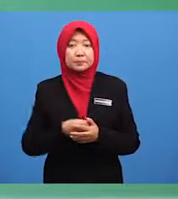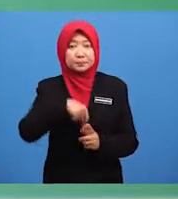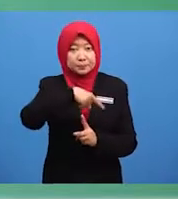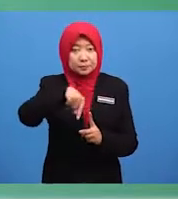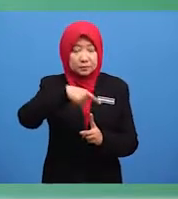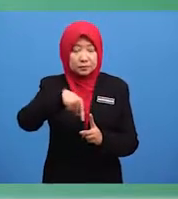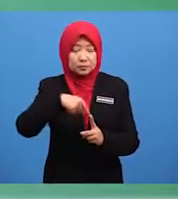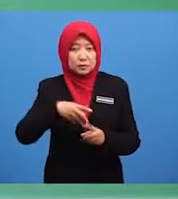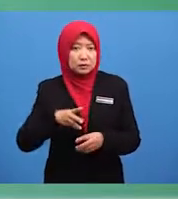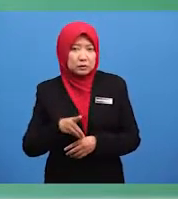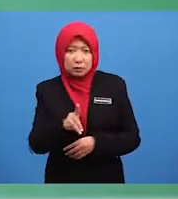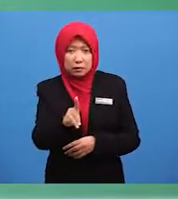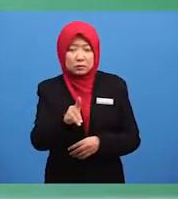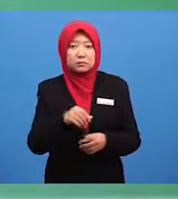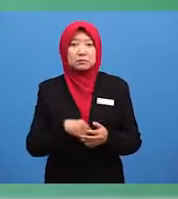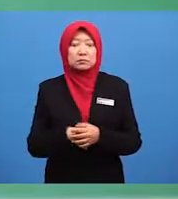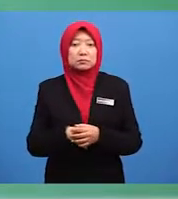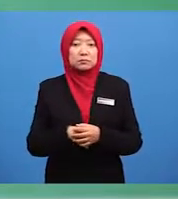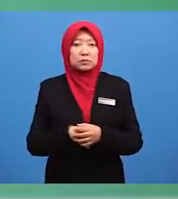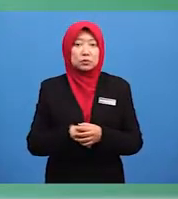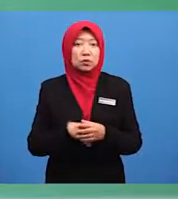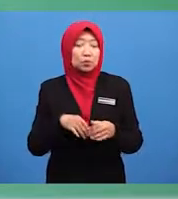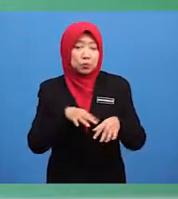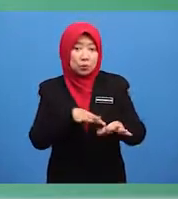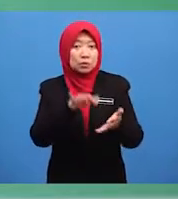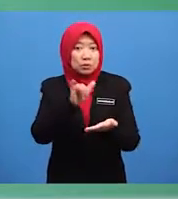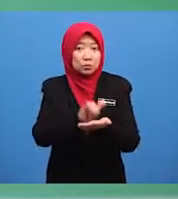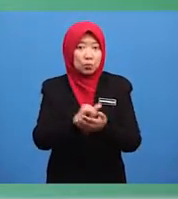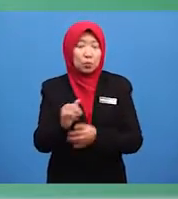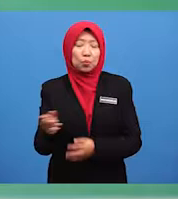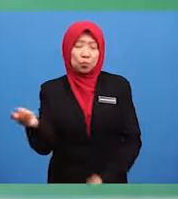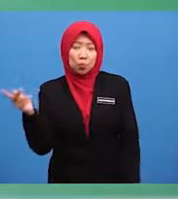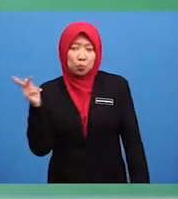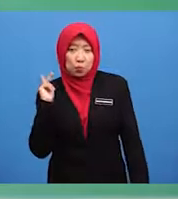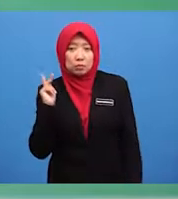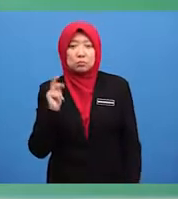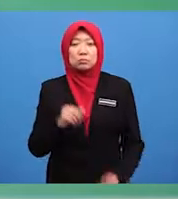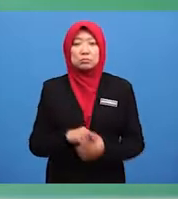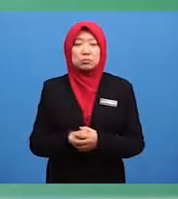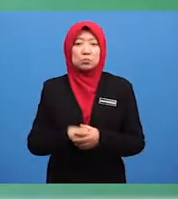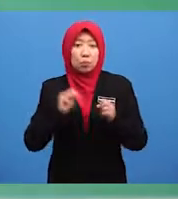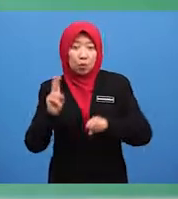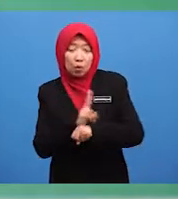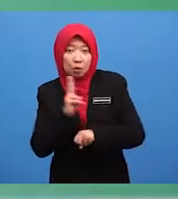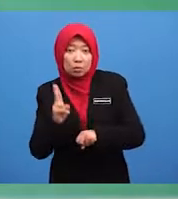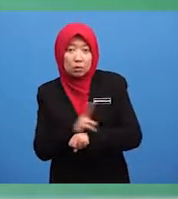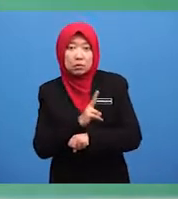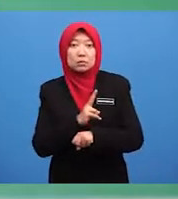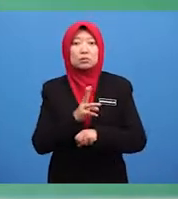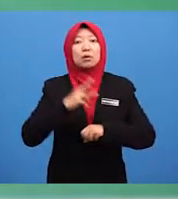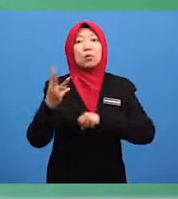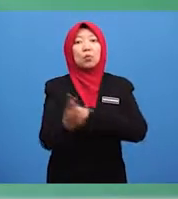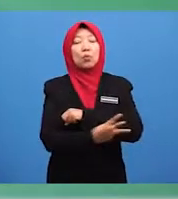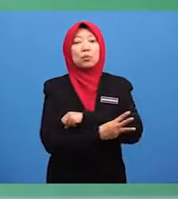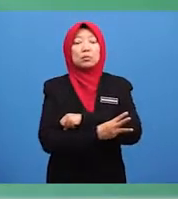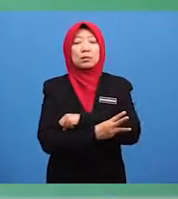aliran deras, maka aliran sungai di peringkat itu kuat dan mampu menghakis di kawasan